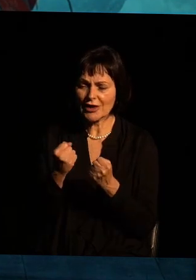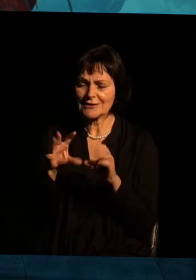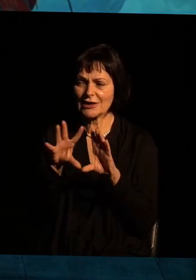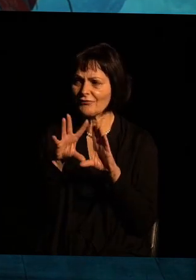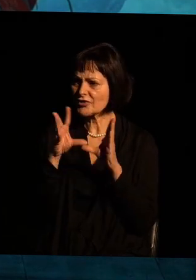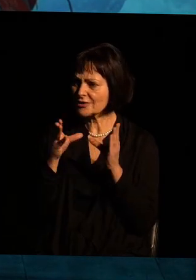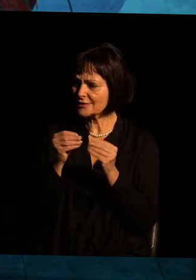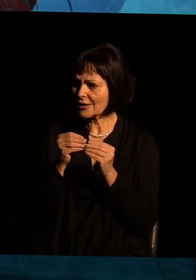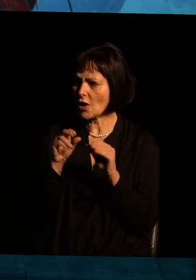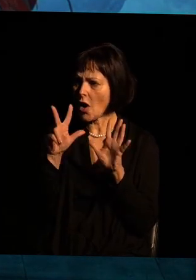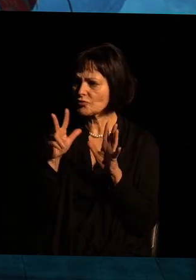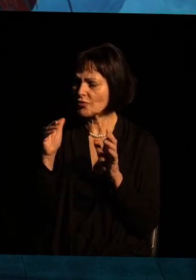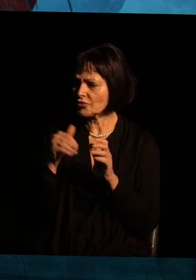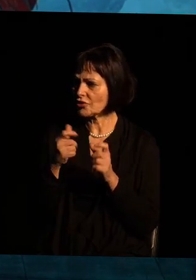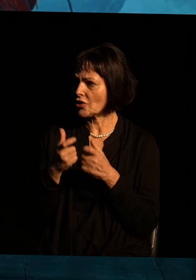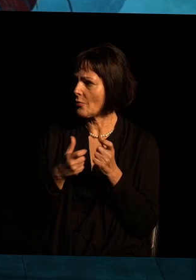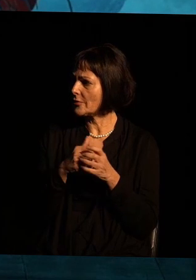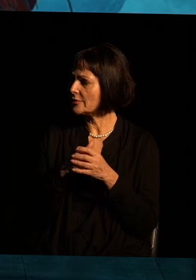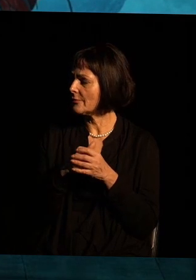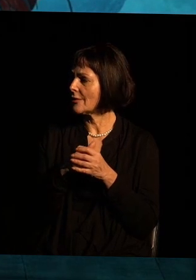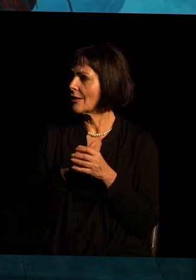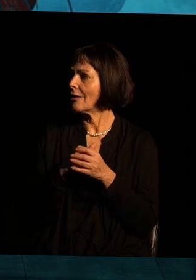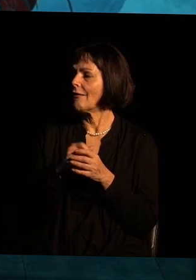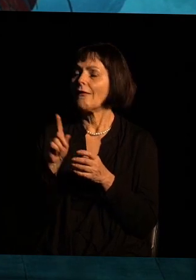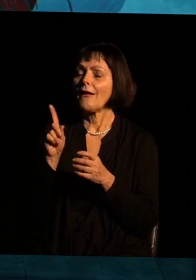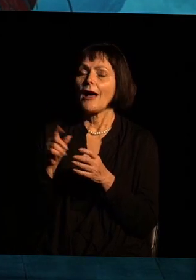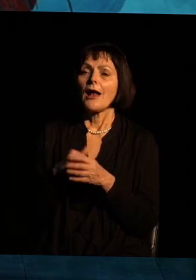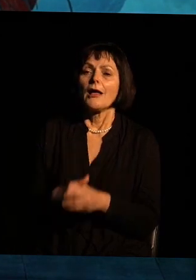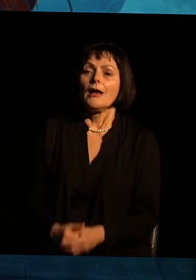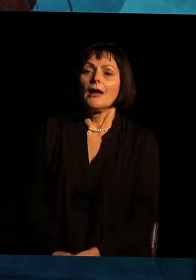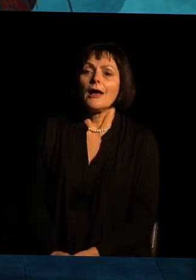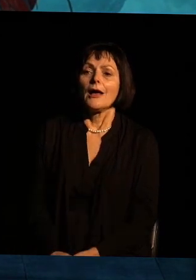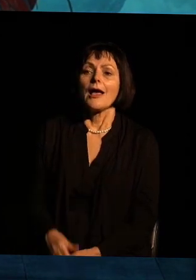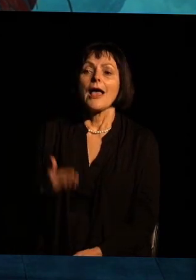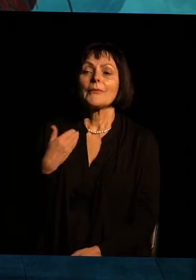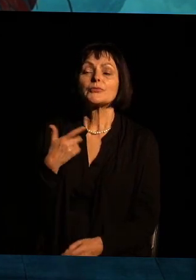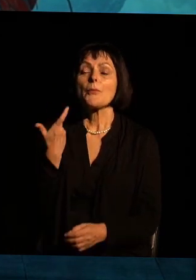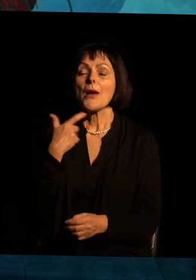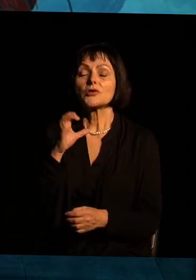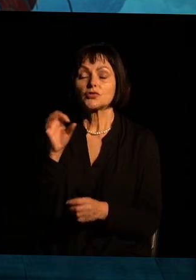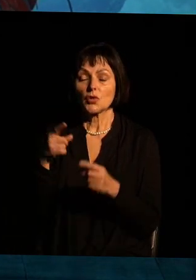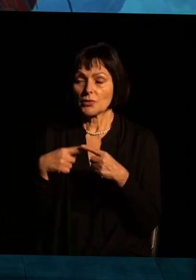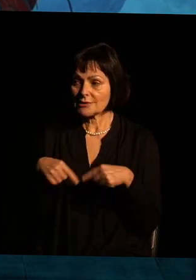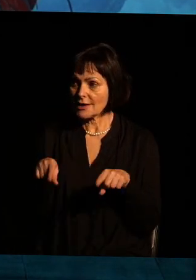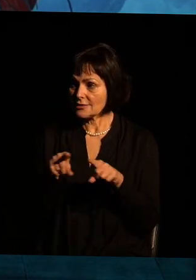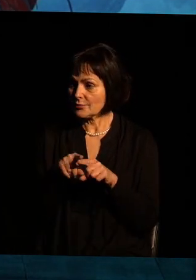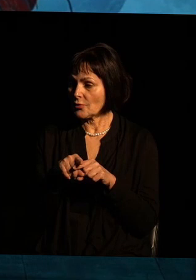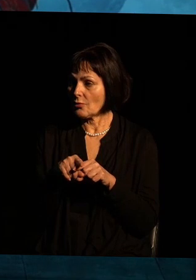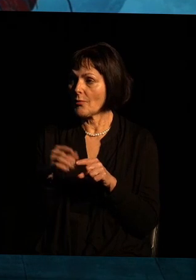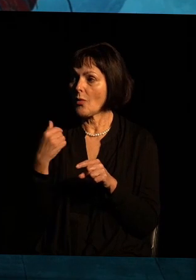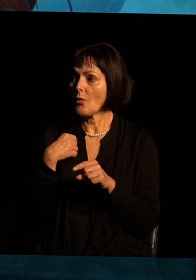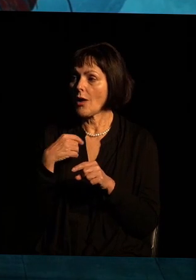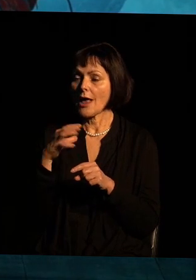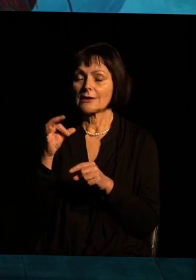z tych wszystkich szczytów 8000, które robiliśmy. No ale powiem, że mieliśmy bardzo dobry zespół, że był